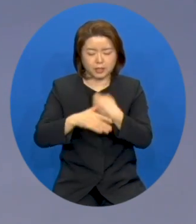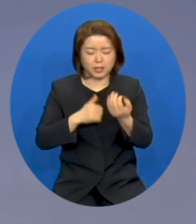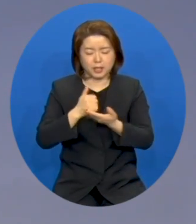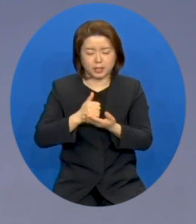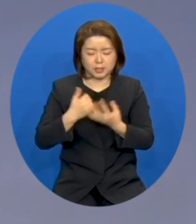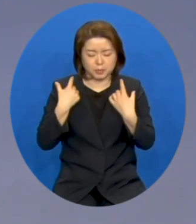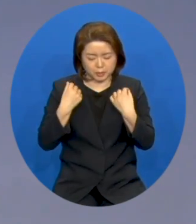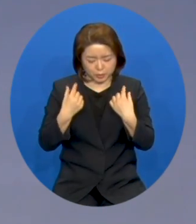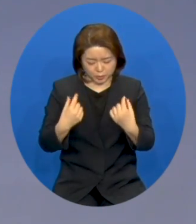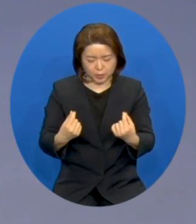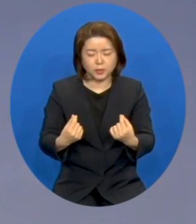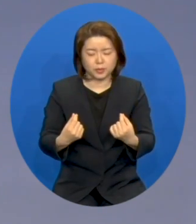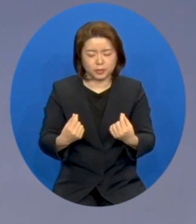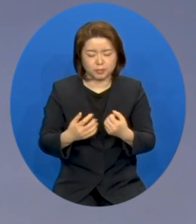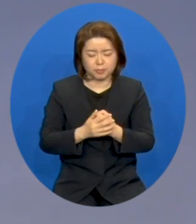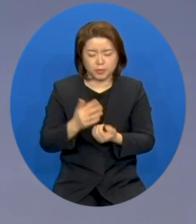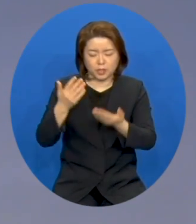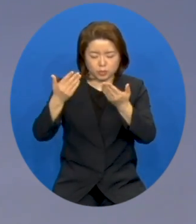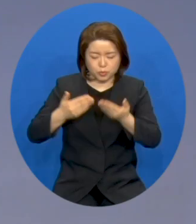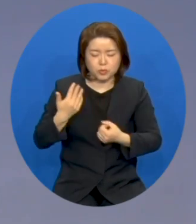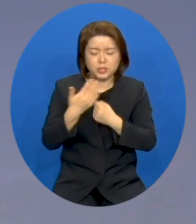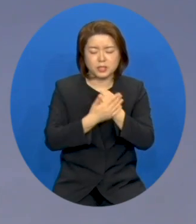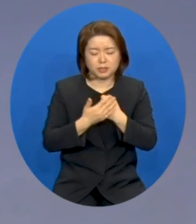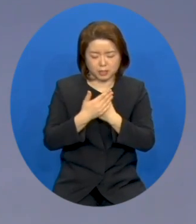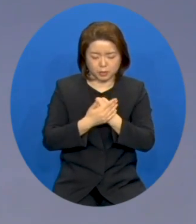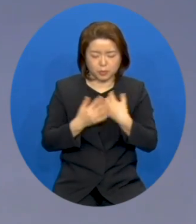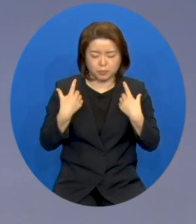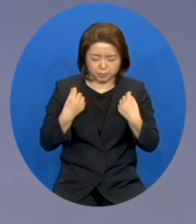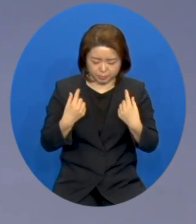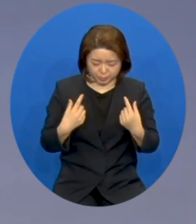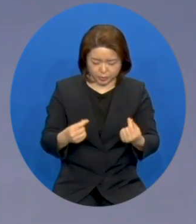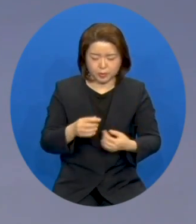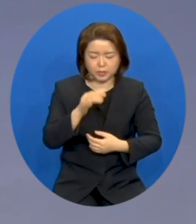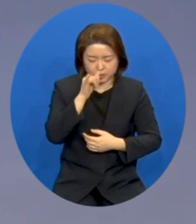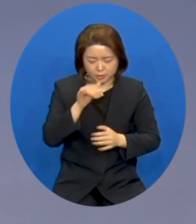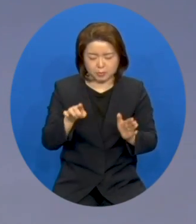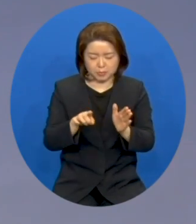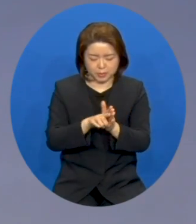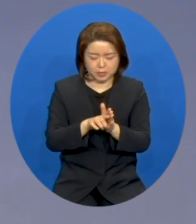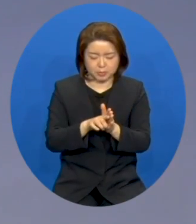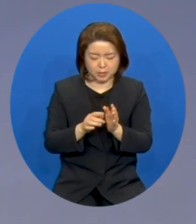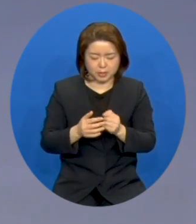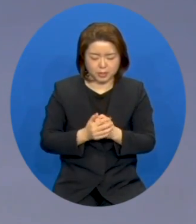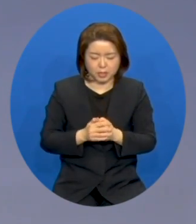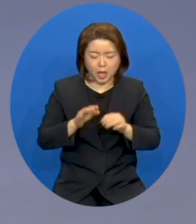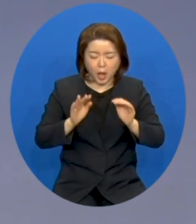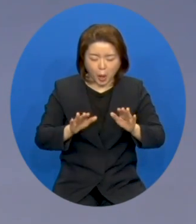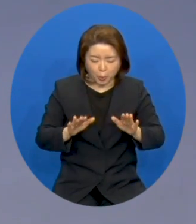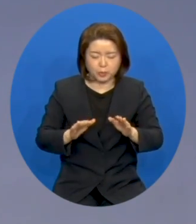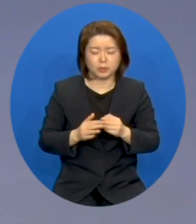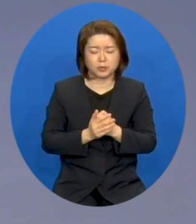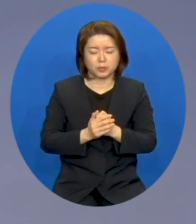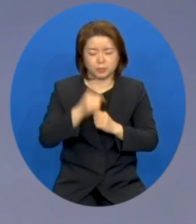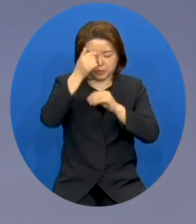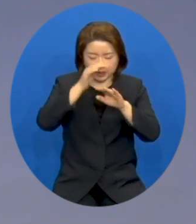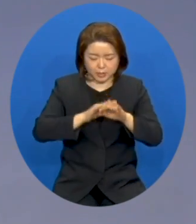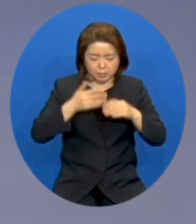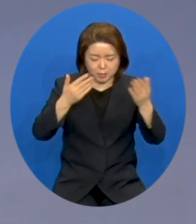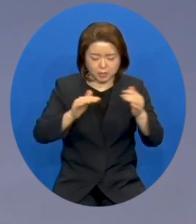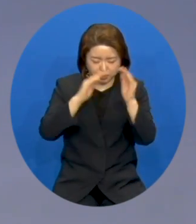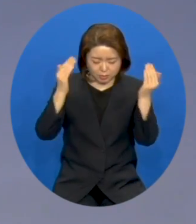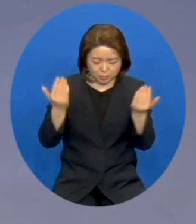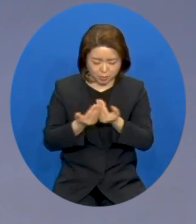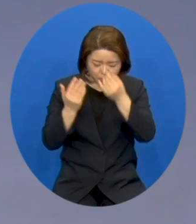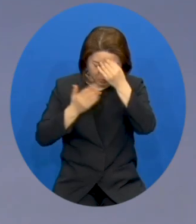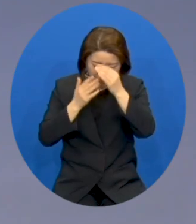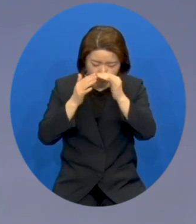변함이 없으시고 주신 은혜도 변함이 없으심을 믿습니다. 오늘도 예배하는 모든